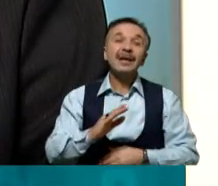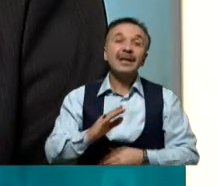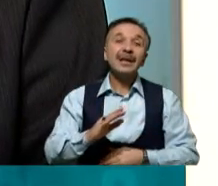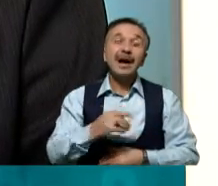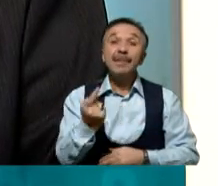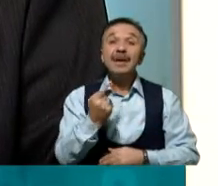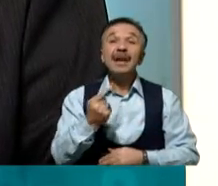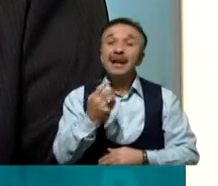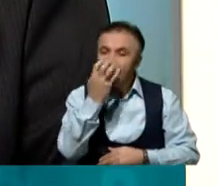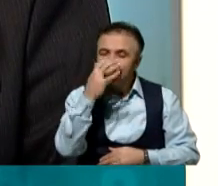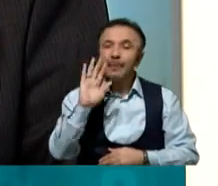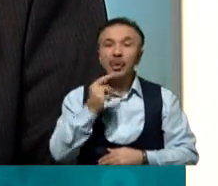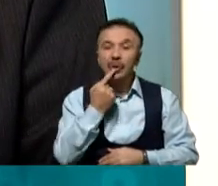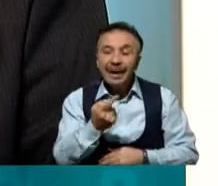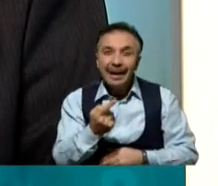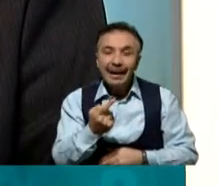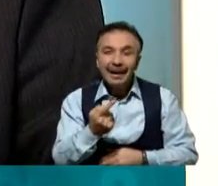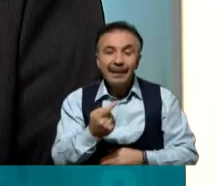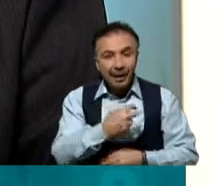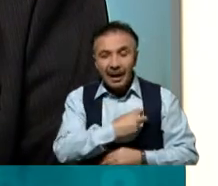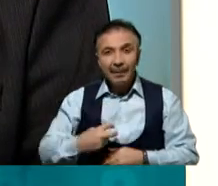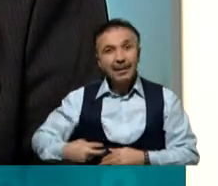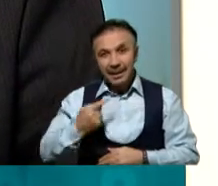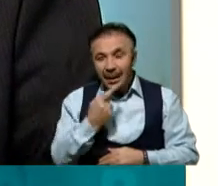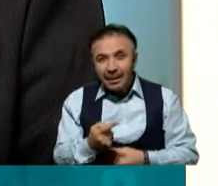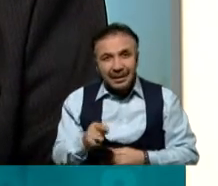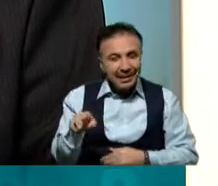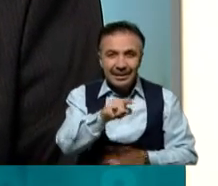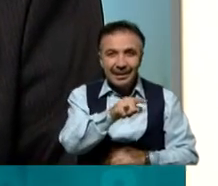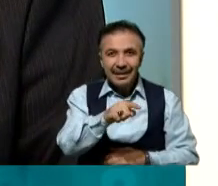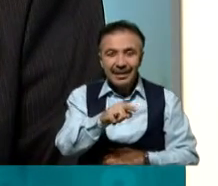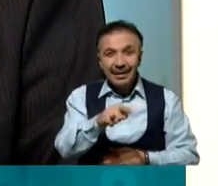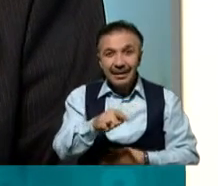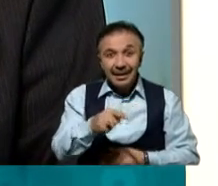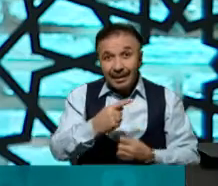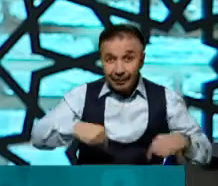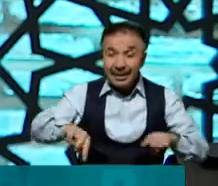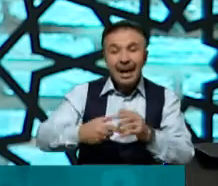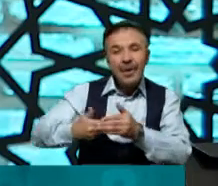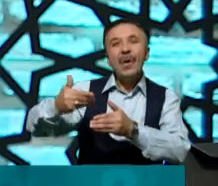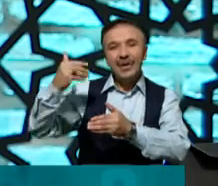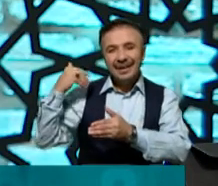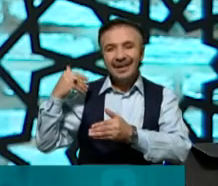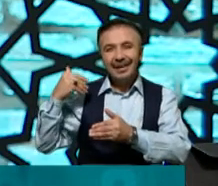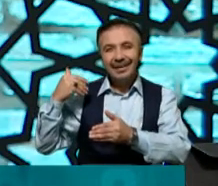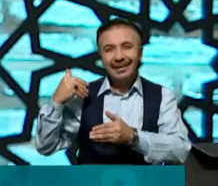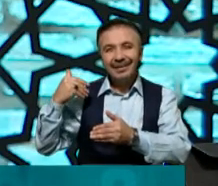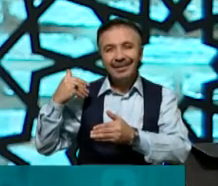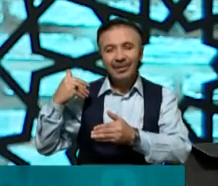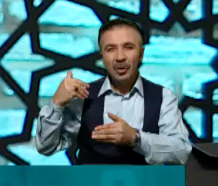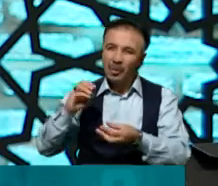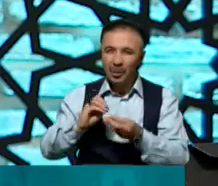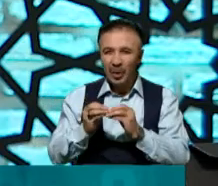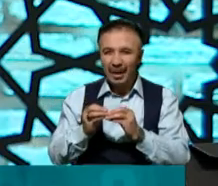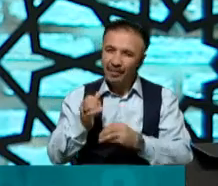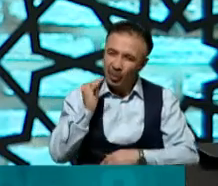serbestsiniz. Efendimiz diyebilirdi, ha siz bize neler çektirdiniz. Ben de sizi sürgüne gönderiyorum. Demedi, bu Müslümanın tavrı değil. Ya.